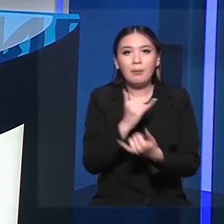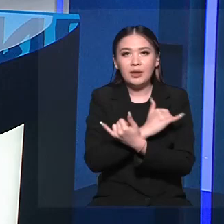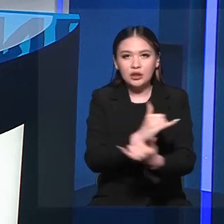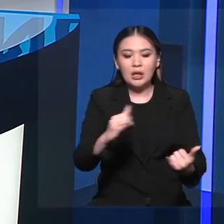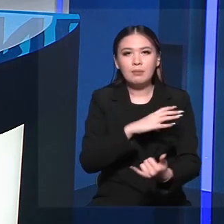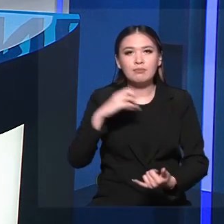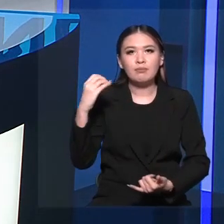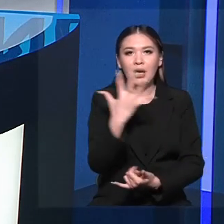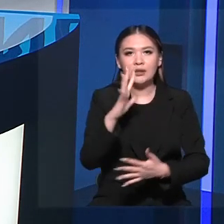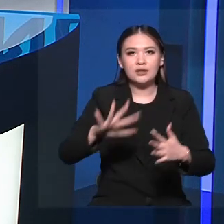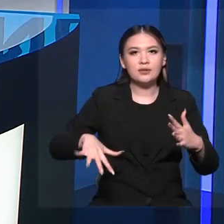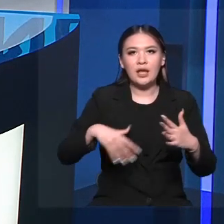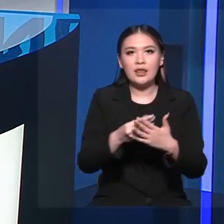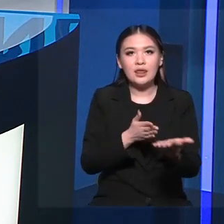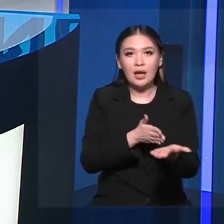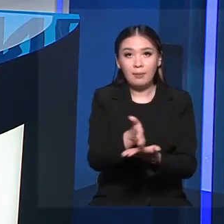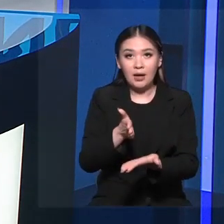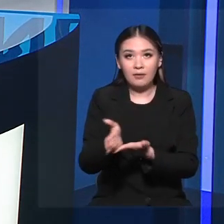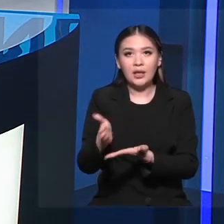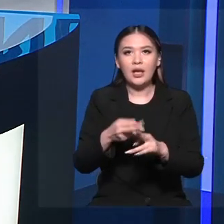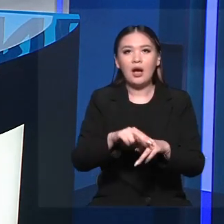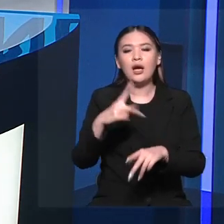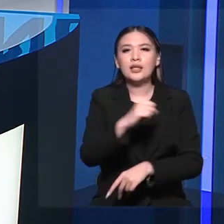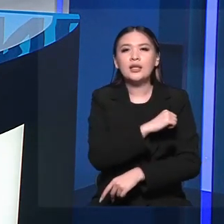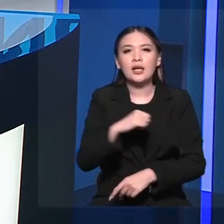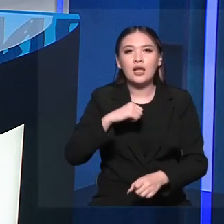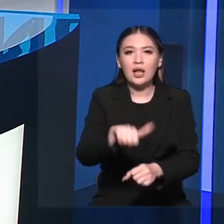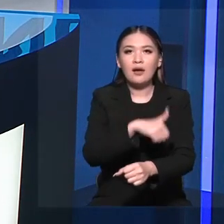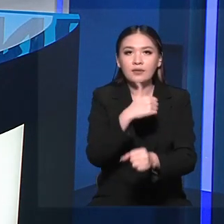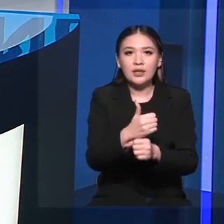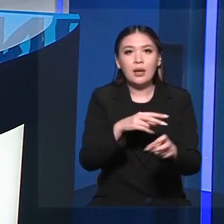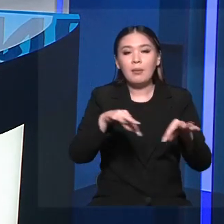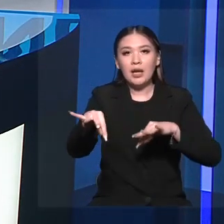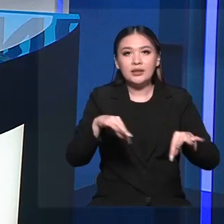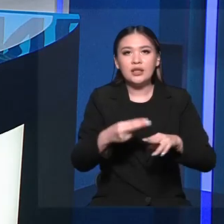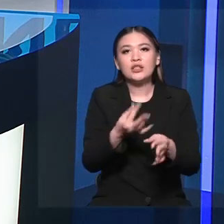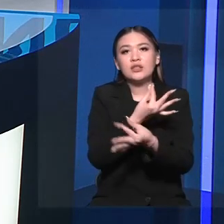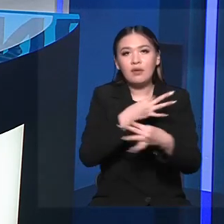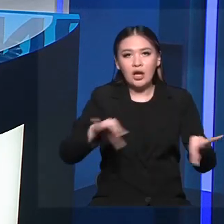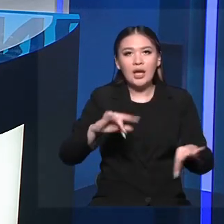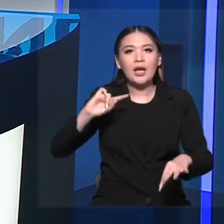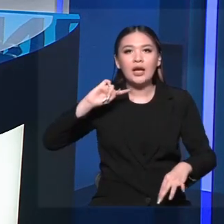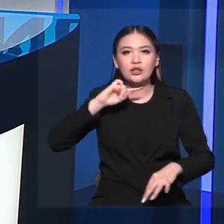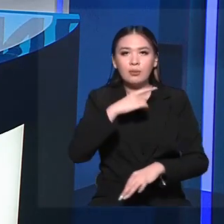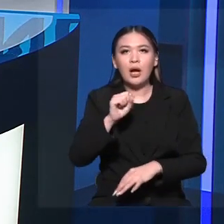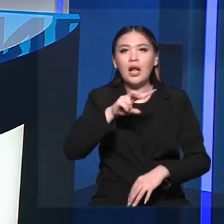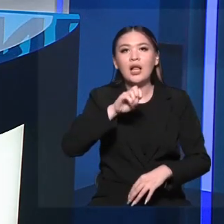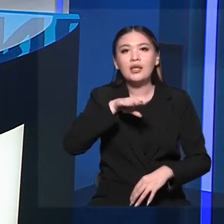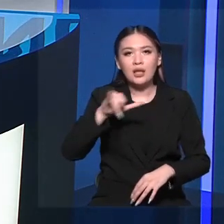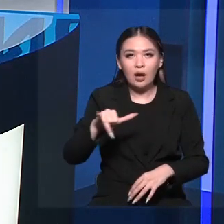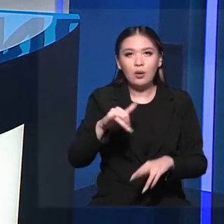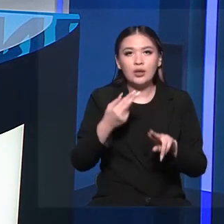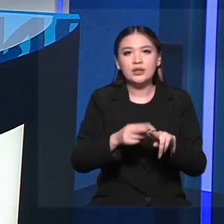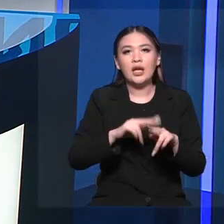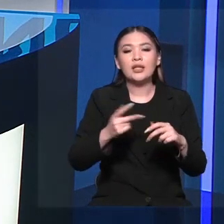5 инвестиционно-привлекательных направлений. Один из главных проектов – это свободная экономическая зона Алатау, которую у нас